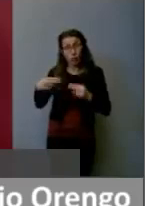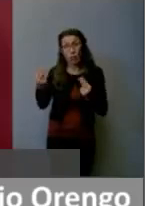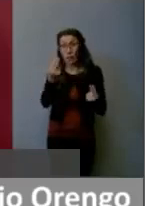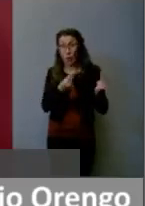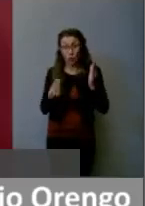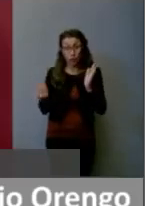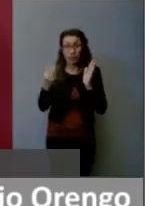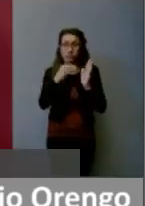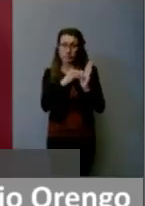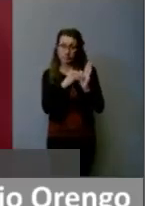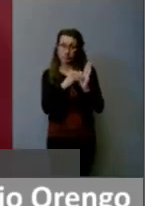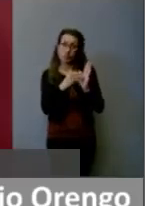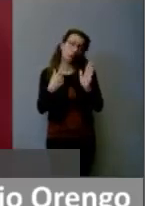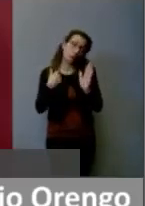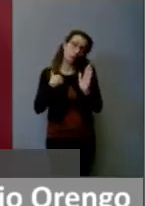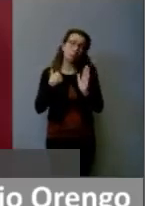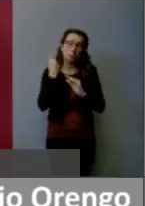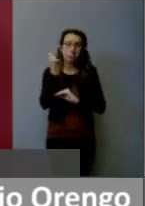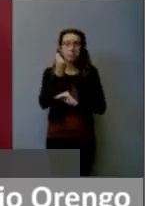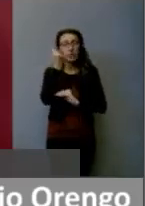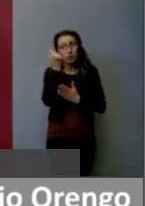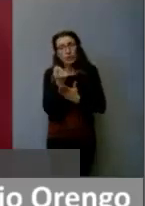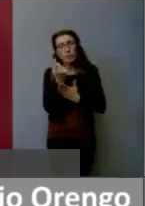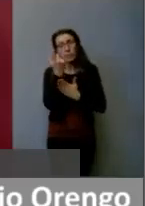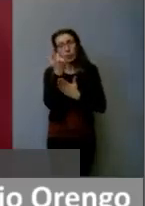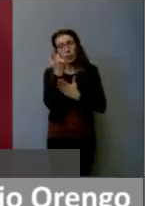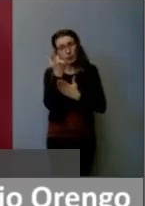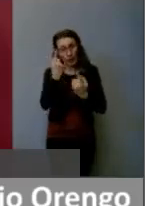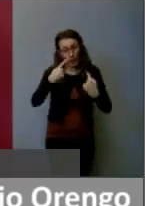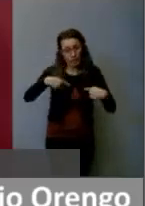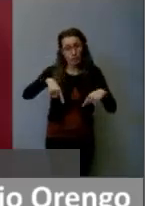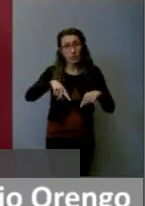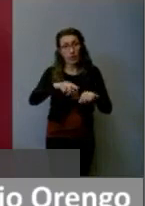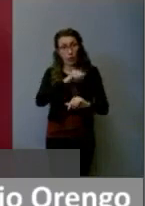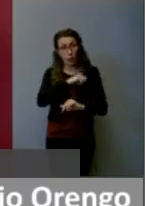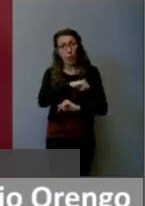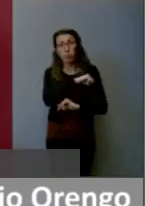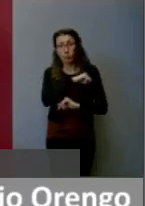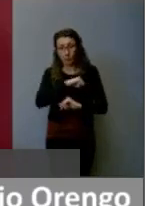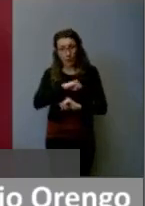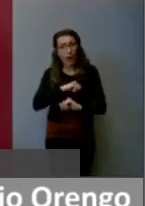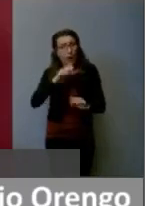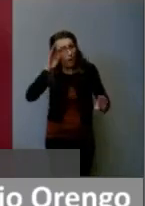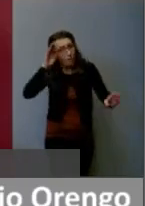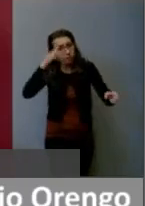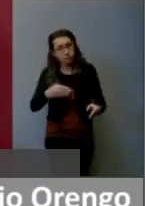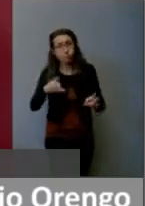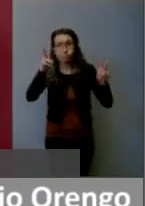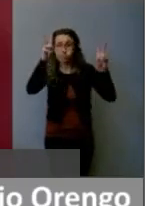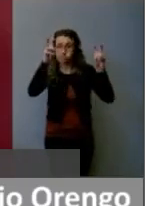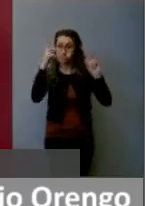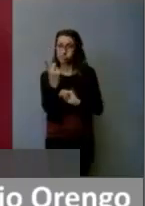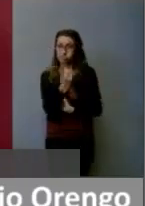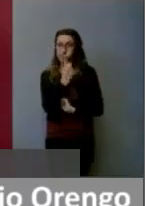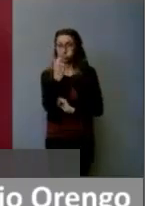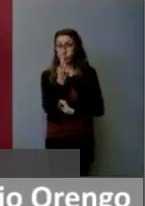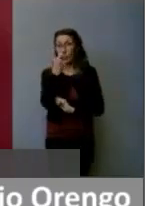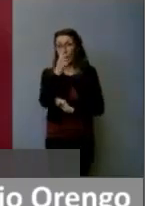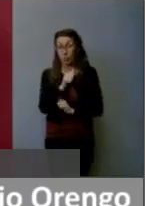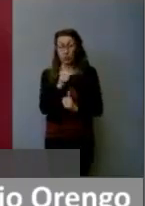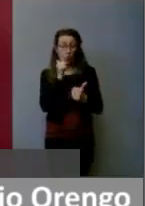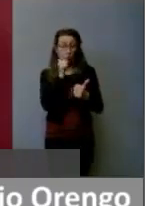e sia doveroso fare una seduta dove si possa fare un'ampia illustrazione per materia di quelli che sono i